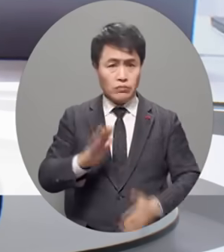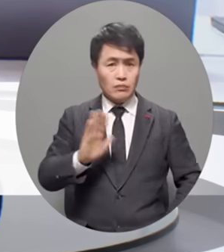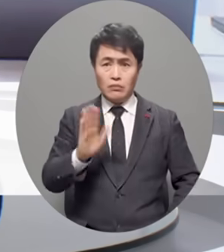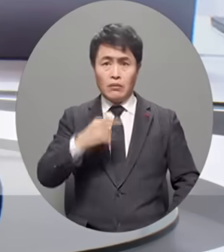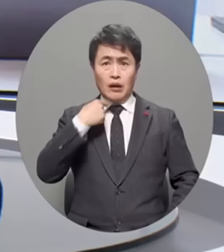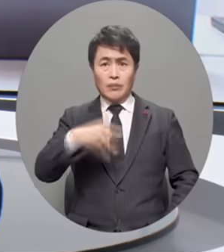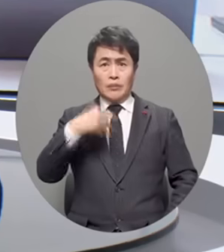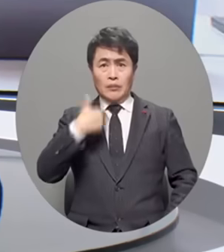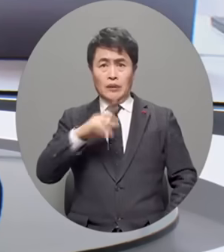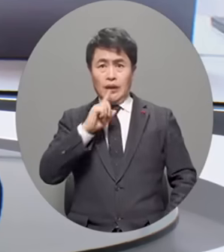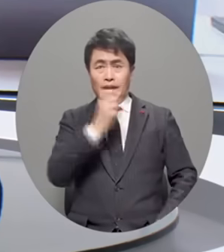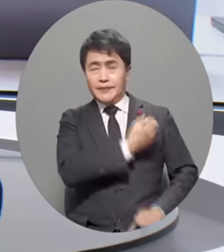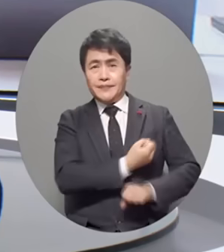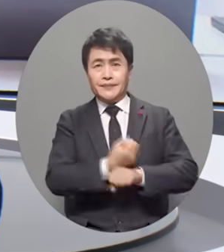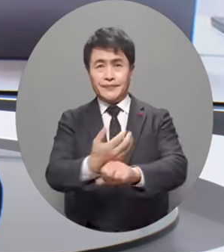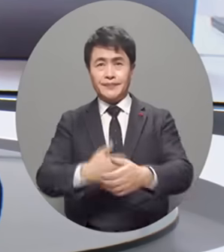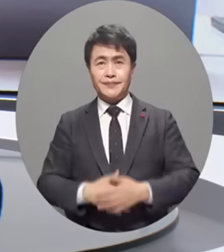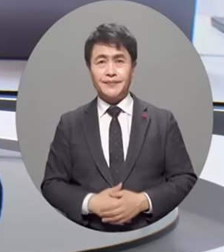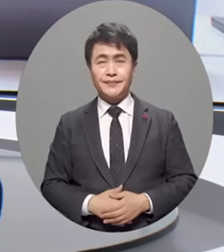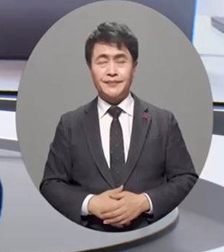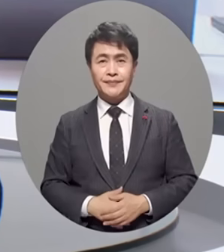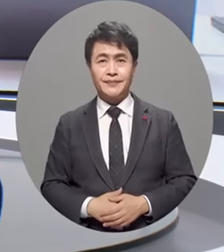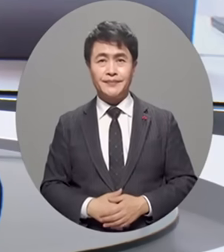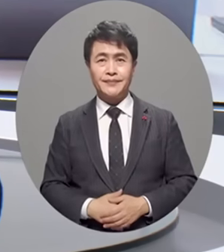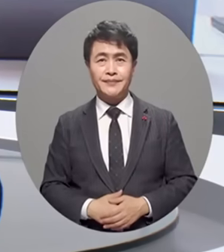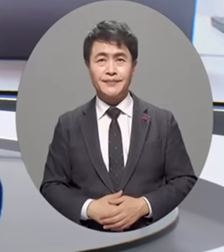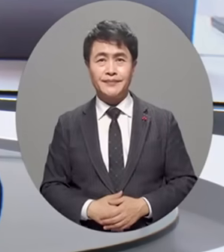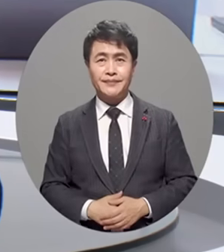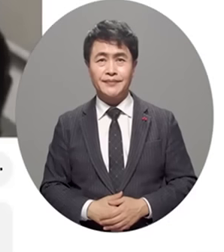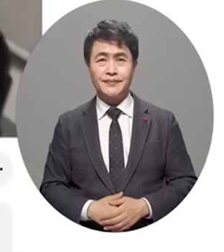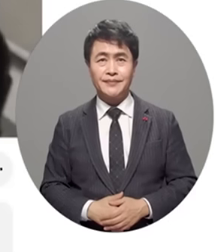있습니다. 고재민 기자가 보도합니다.